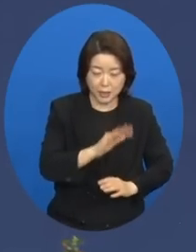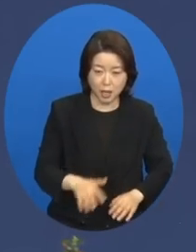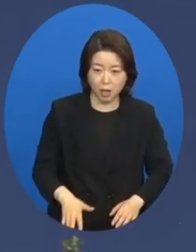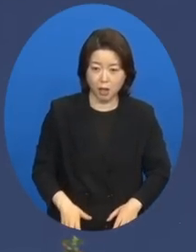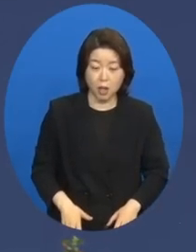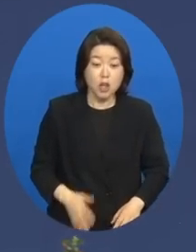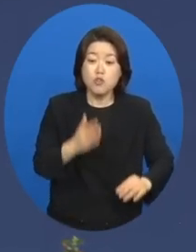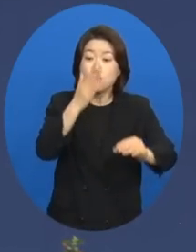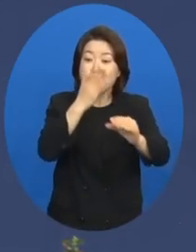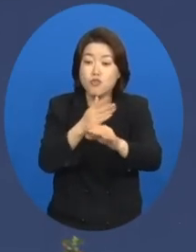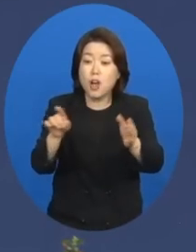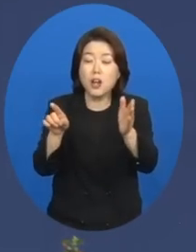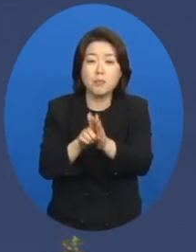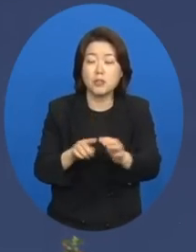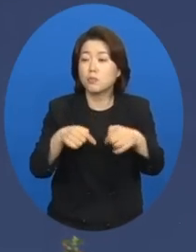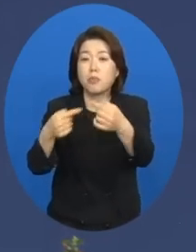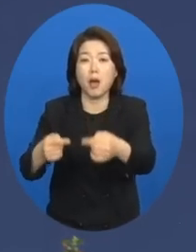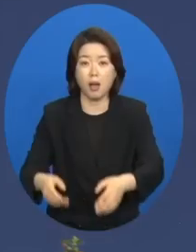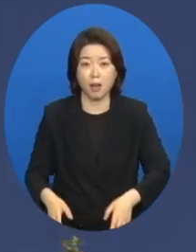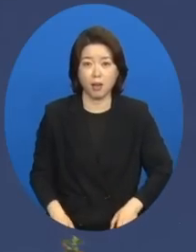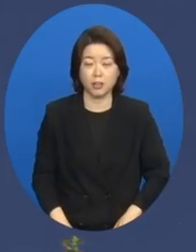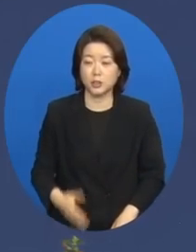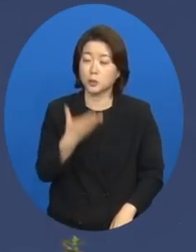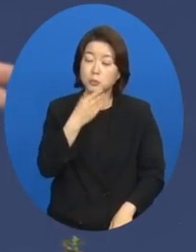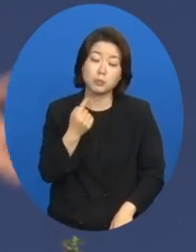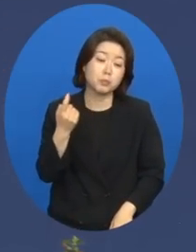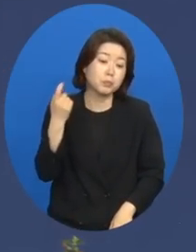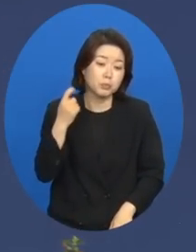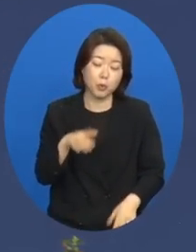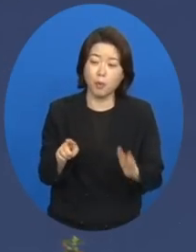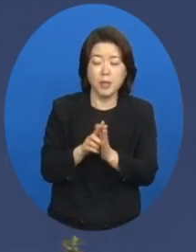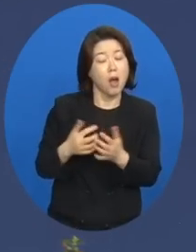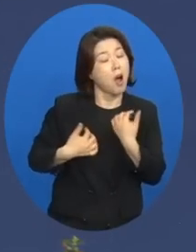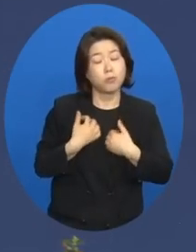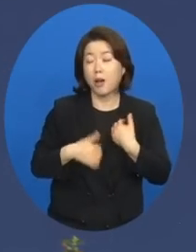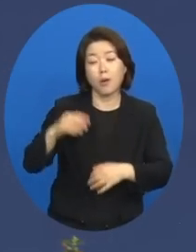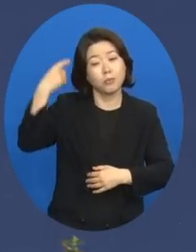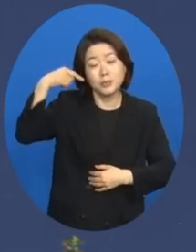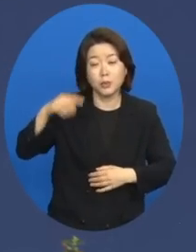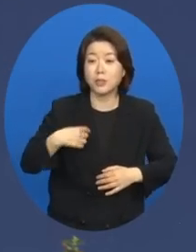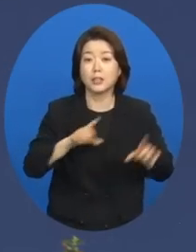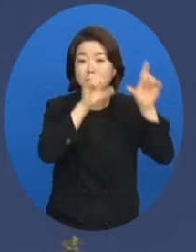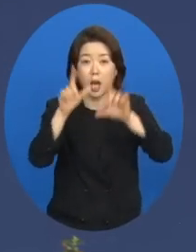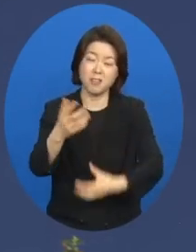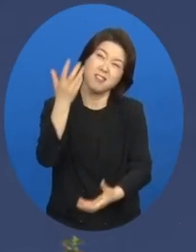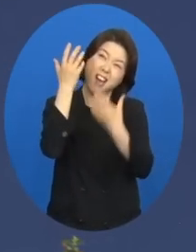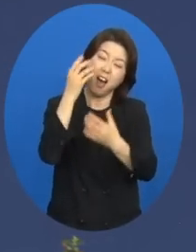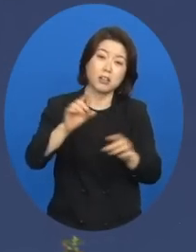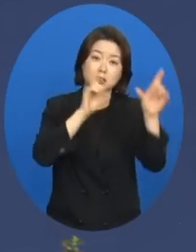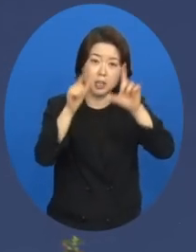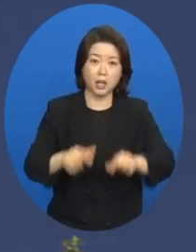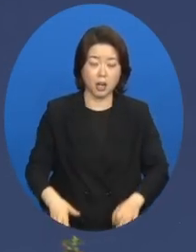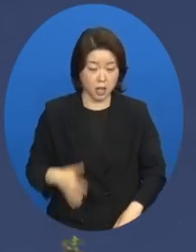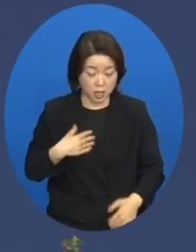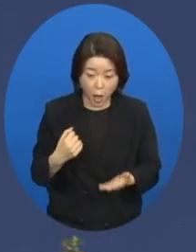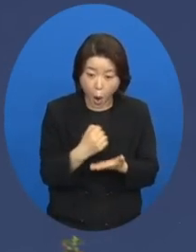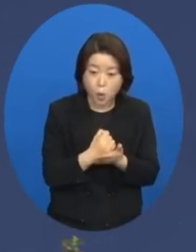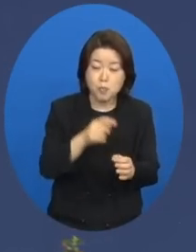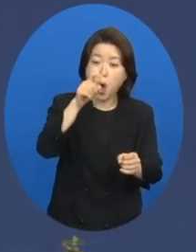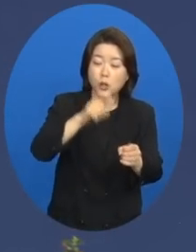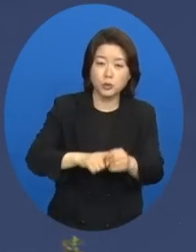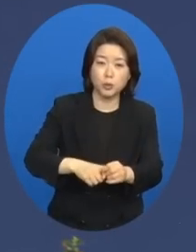나도 그렇게 복음을 들었고 그걸 믿으니 너무 기뻐가지고 이렇게 미쳐서 사는데 나보다 운명적으로 훨씬